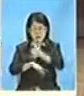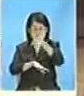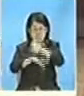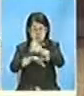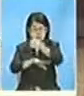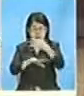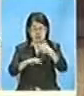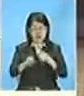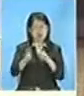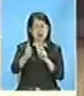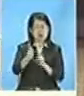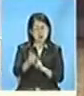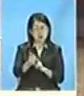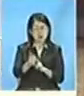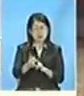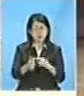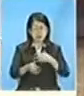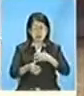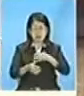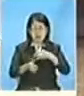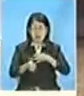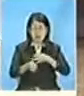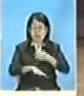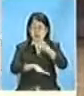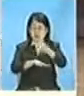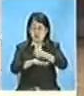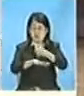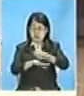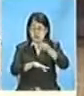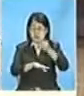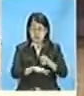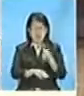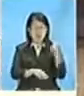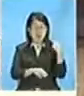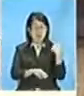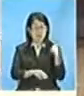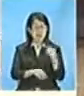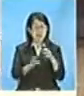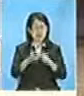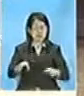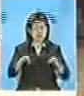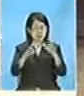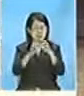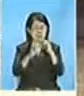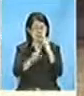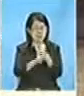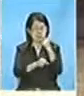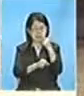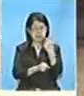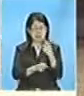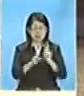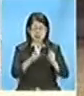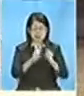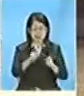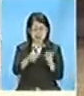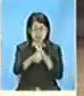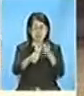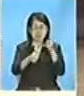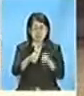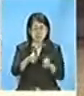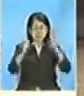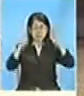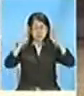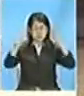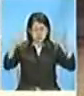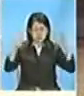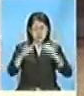คนที่จะเป็นผู้นำนั้นมันต้องยึดหลักอยู่หลายประการประการแรกเรื่องความรู้ความสามารถที่เรา